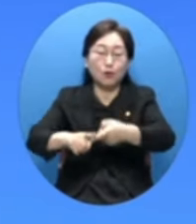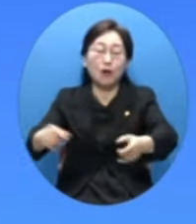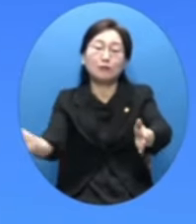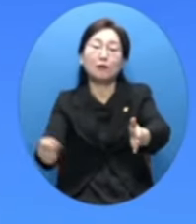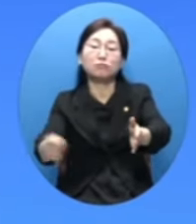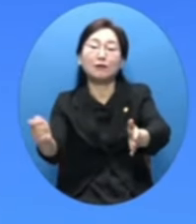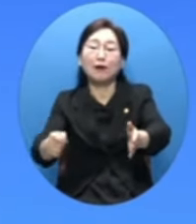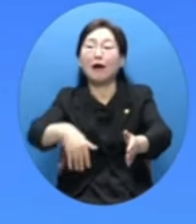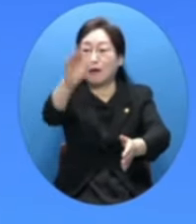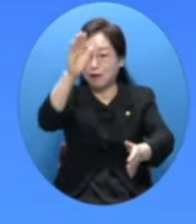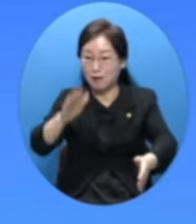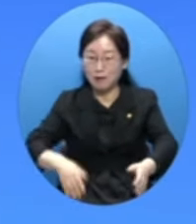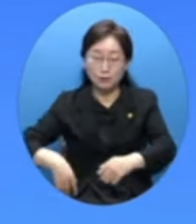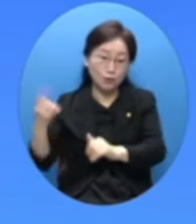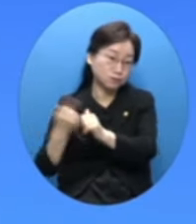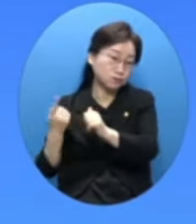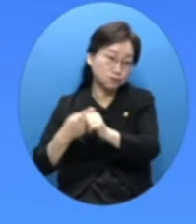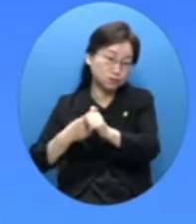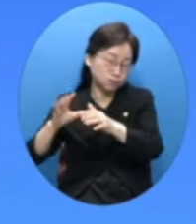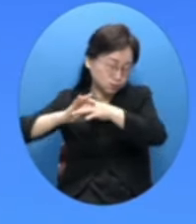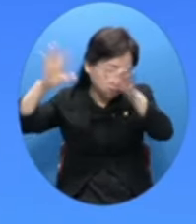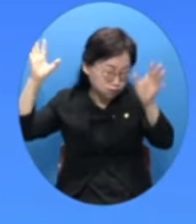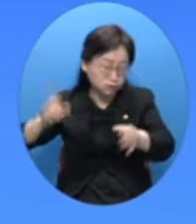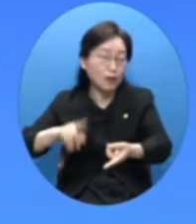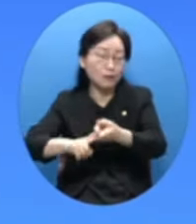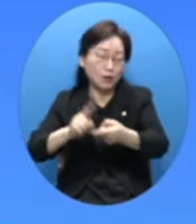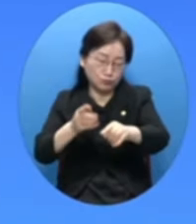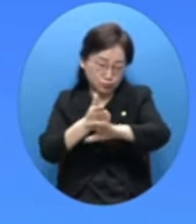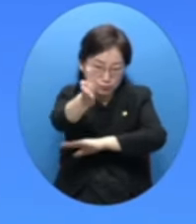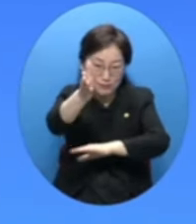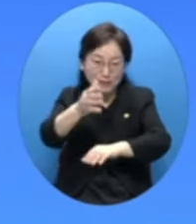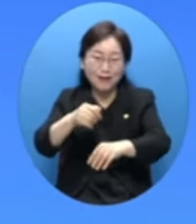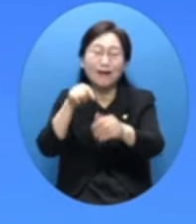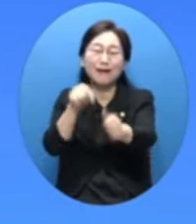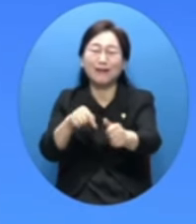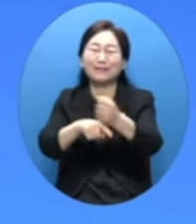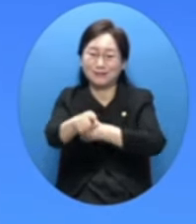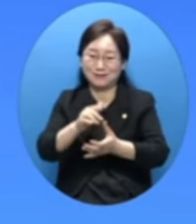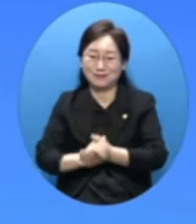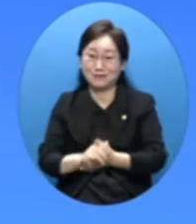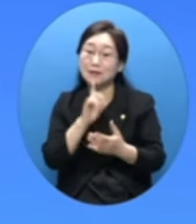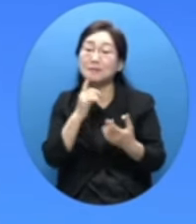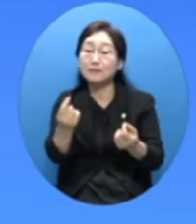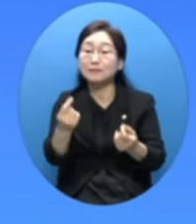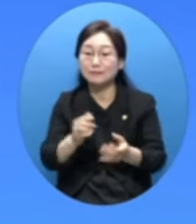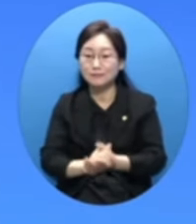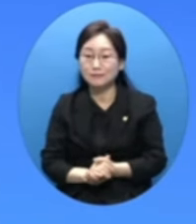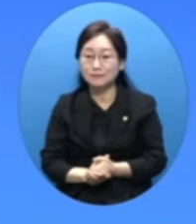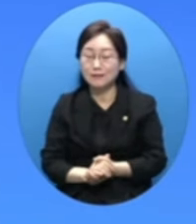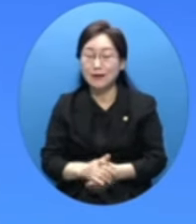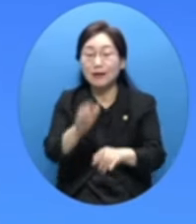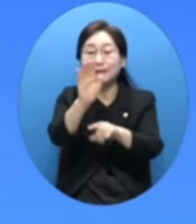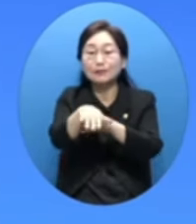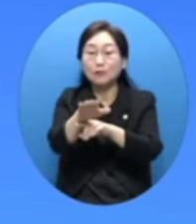말고 하던 일을 멈추지 말라고 하는 것입니다. 그렇습니다.